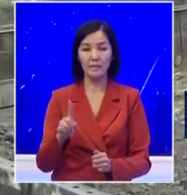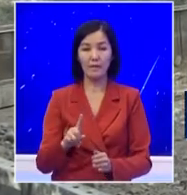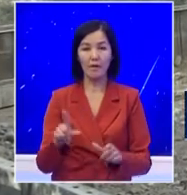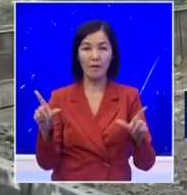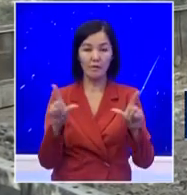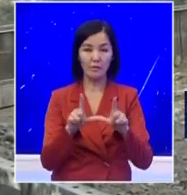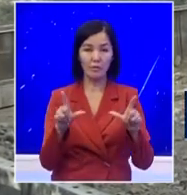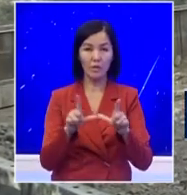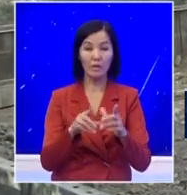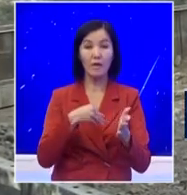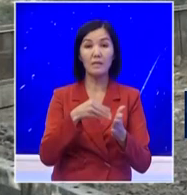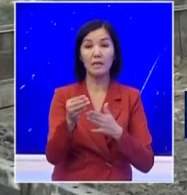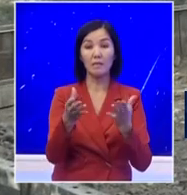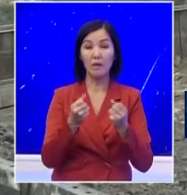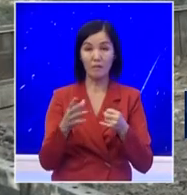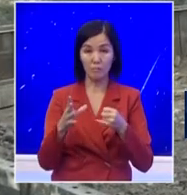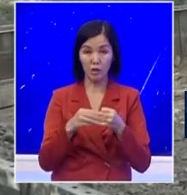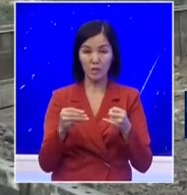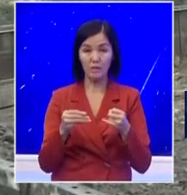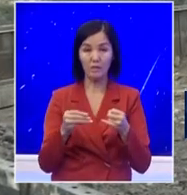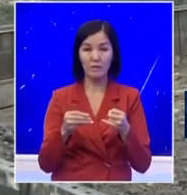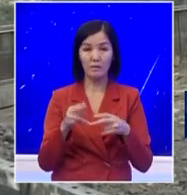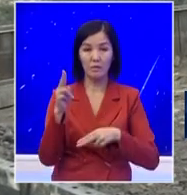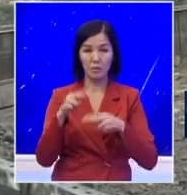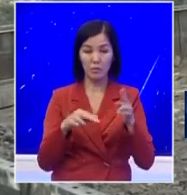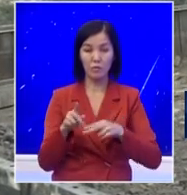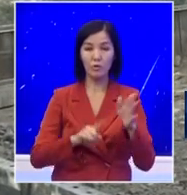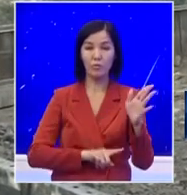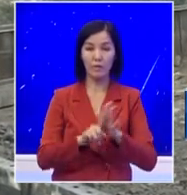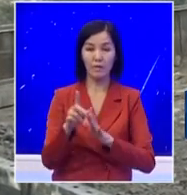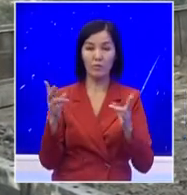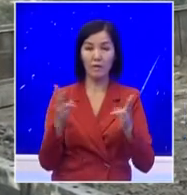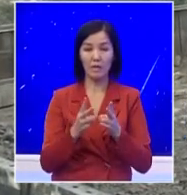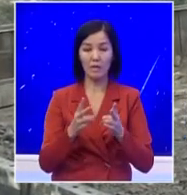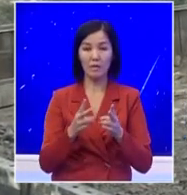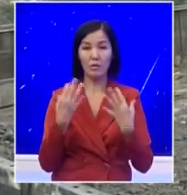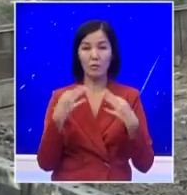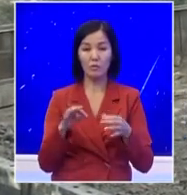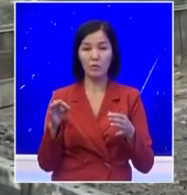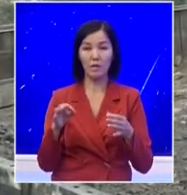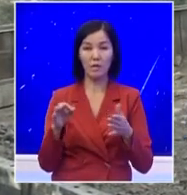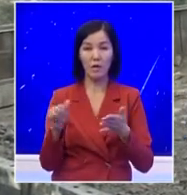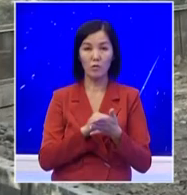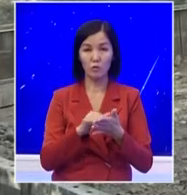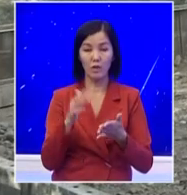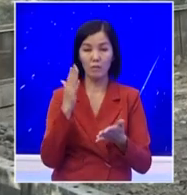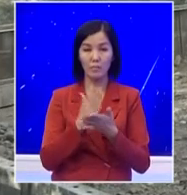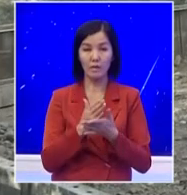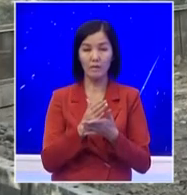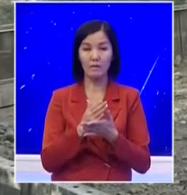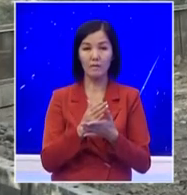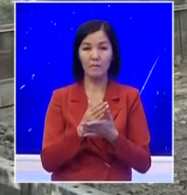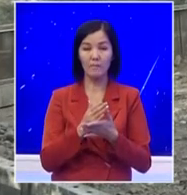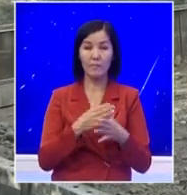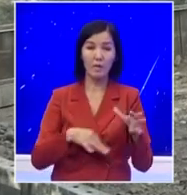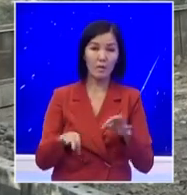дүкен сатып алдым жерін. Құрылыс басталуға менде түгел рұқсат қағаздары бар. Арттурадан